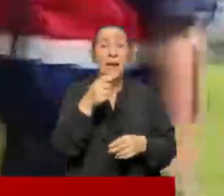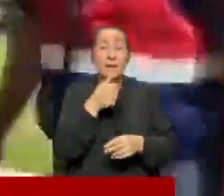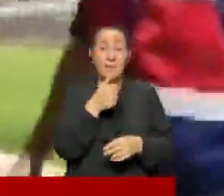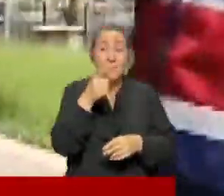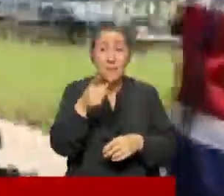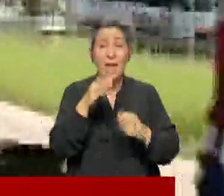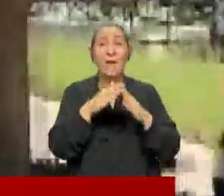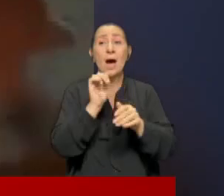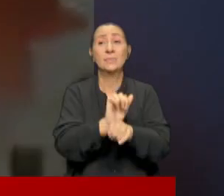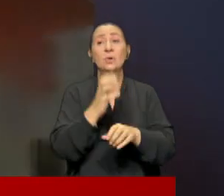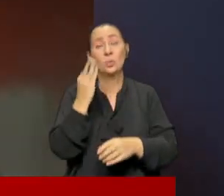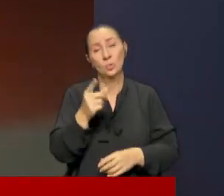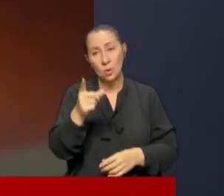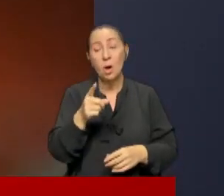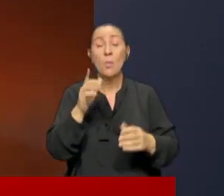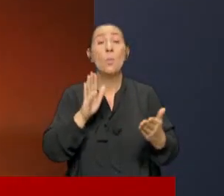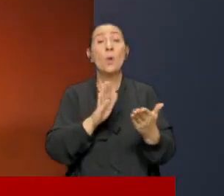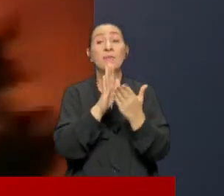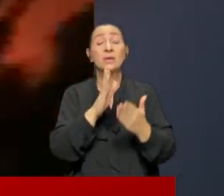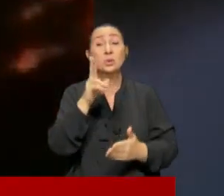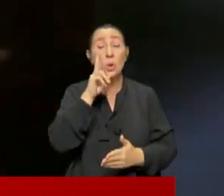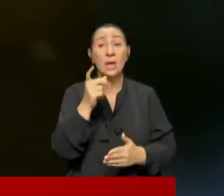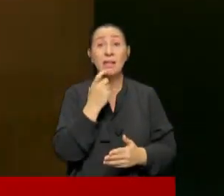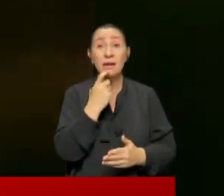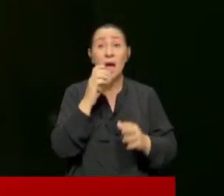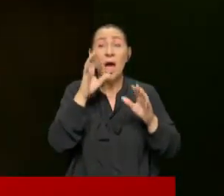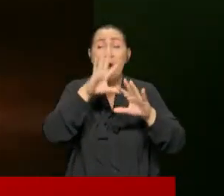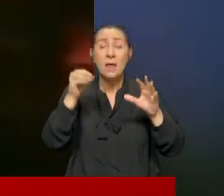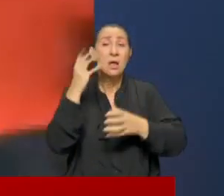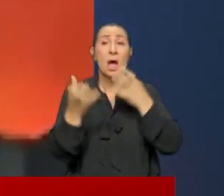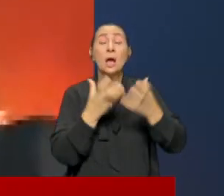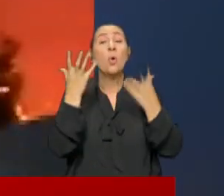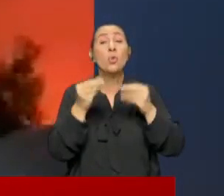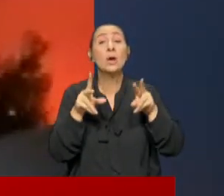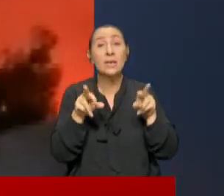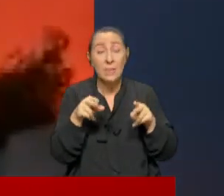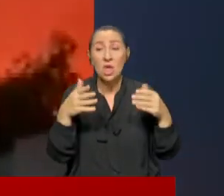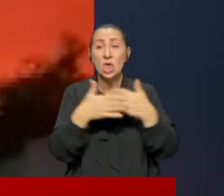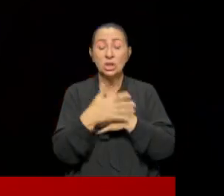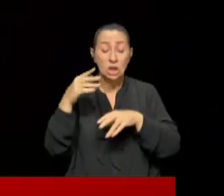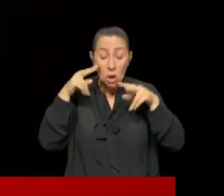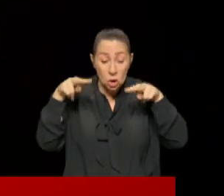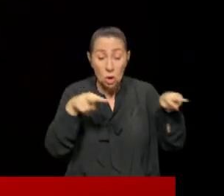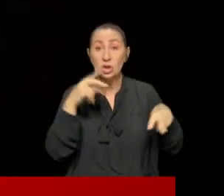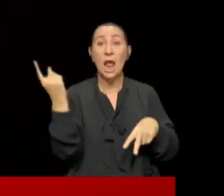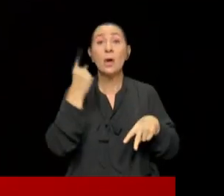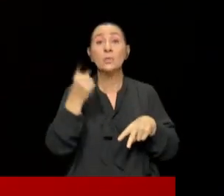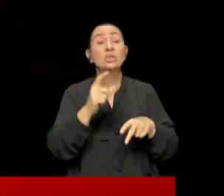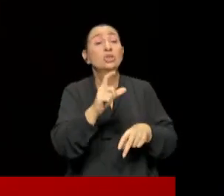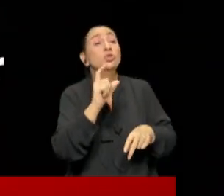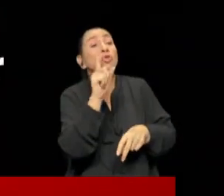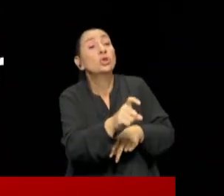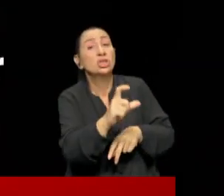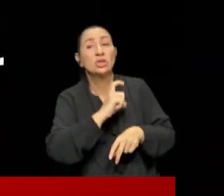M.Y.'ye ev hapsi verildi. Muhalefet ise son yıllarda hemen her yangında olduğu gibi gece görüş helikopteri sorusuna yanıt